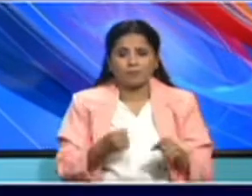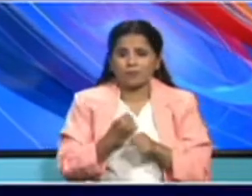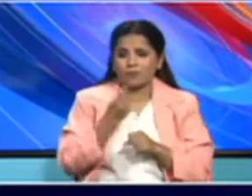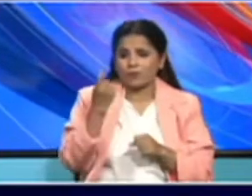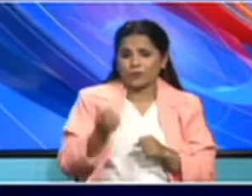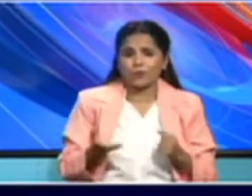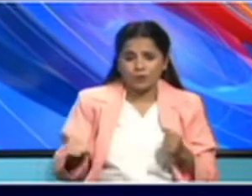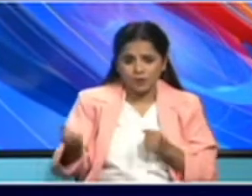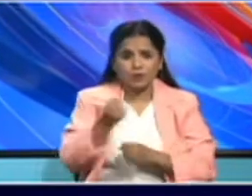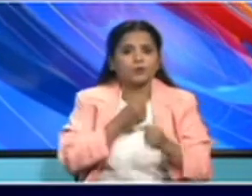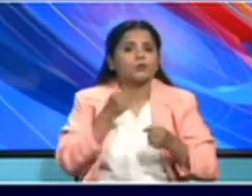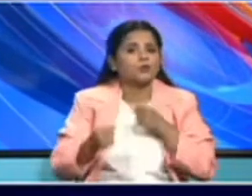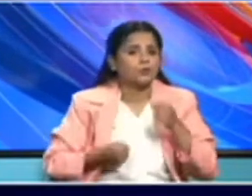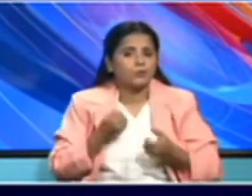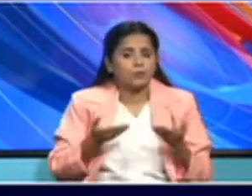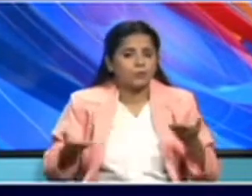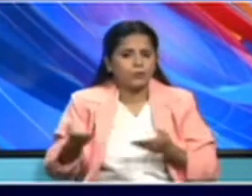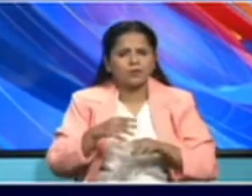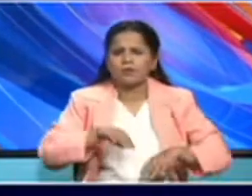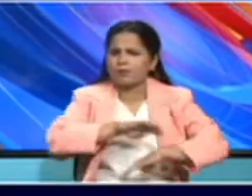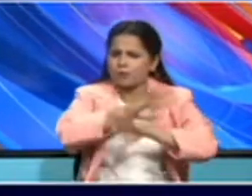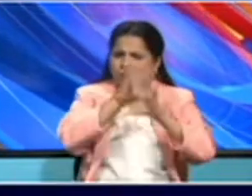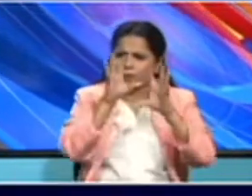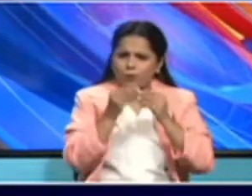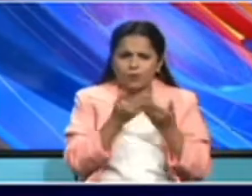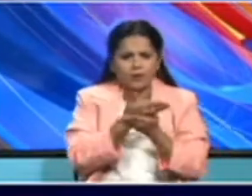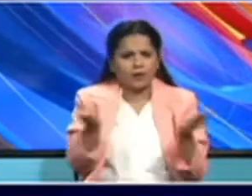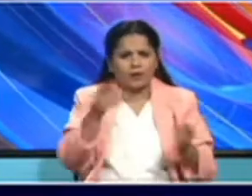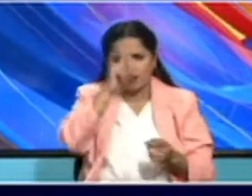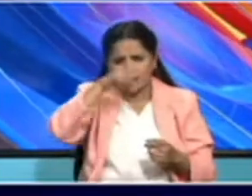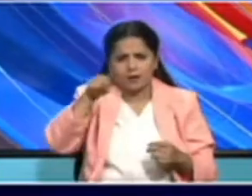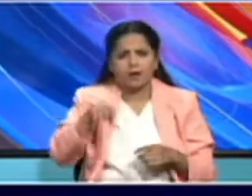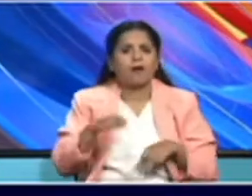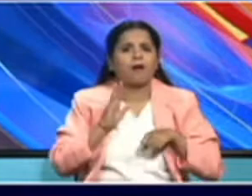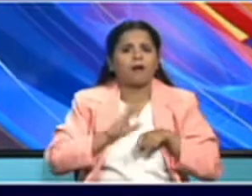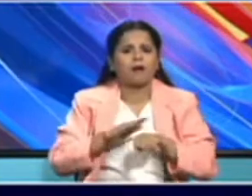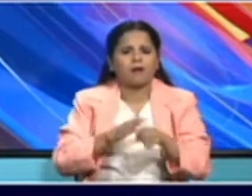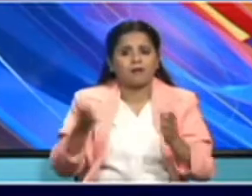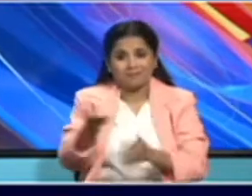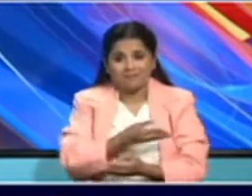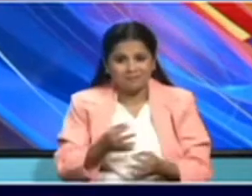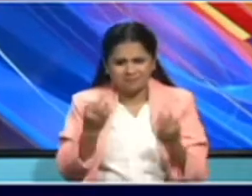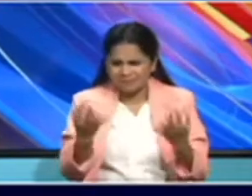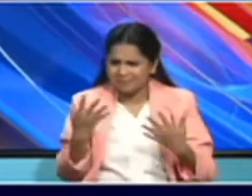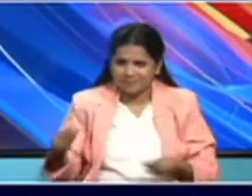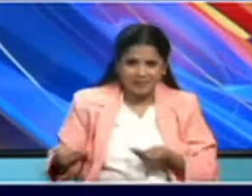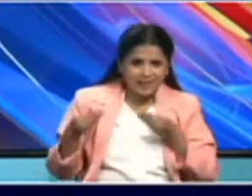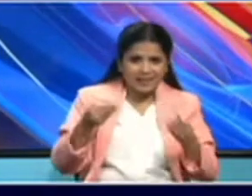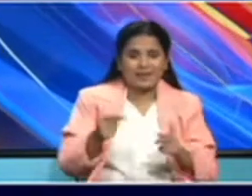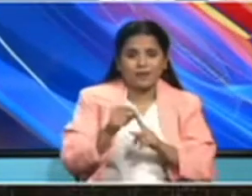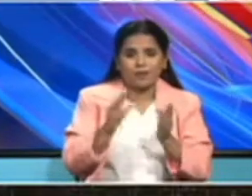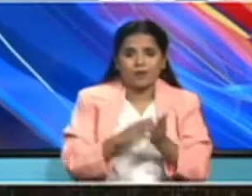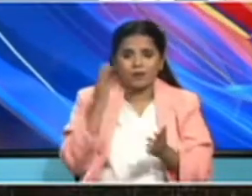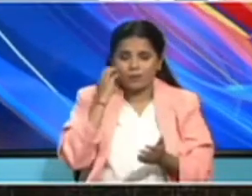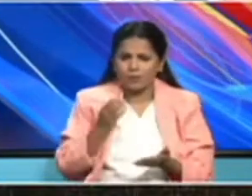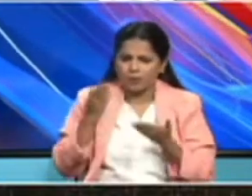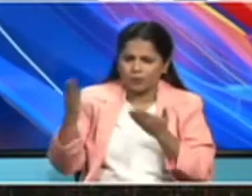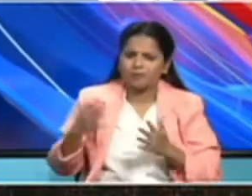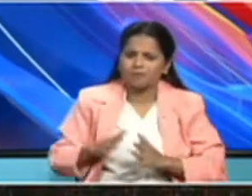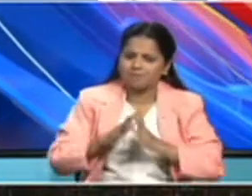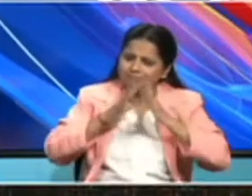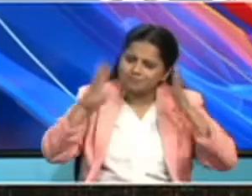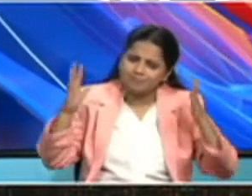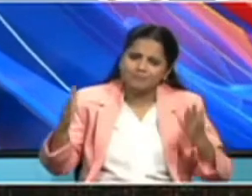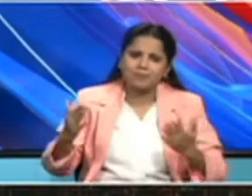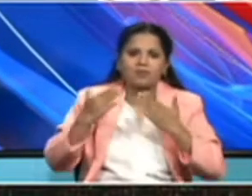गुजरात के खेल वीरों और समग्र देश की जनता को ये अनुपम भेंट देने के लिए माननीय प्रधानमंत्री जी आपका